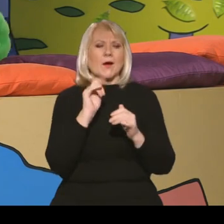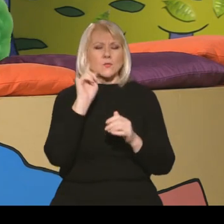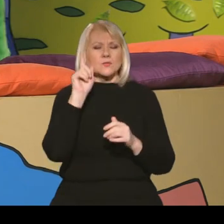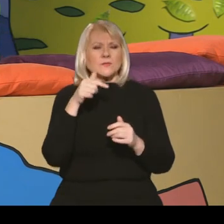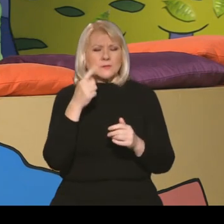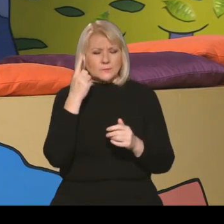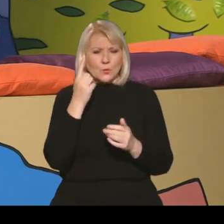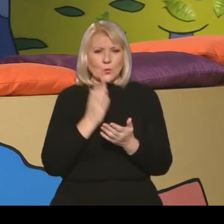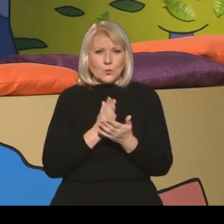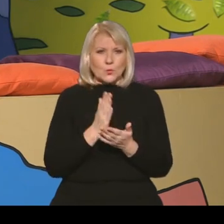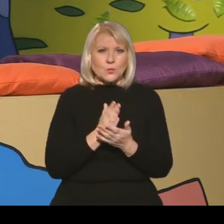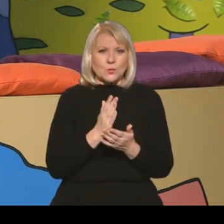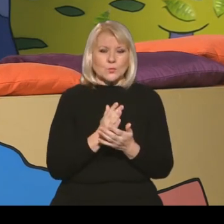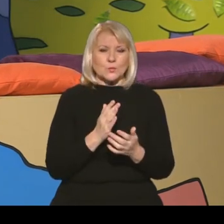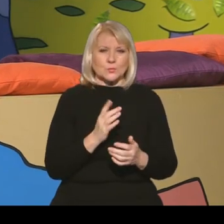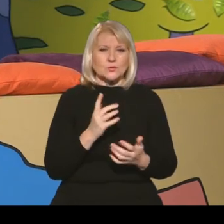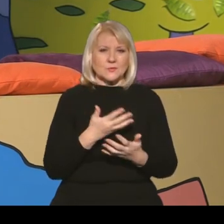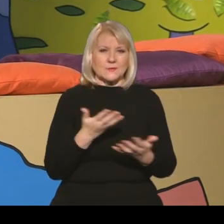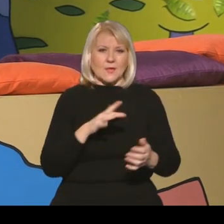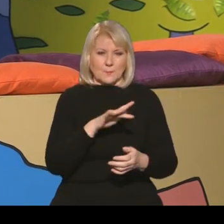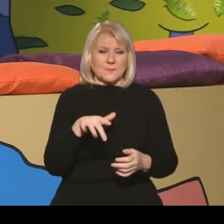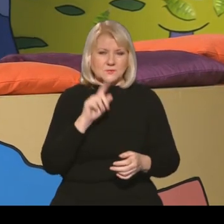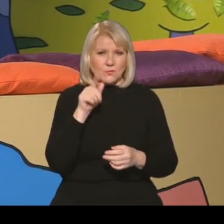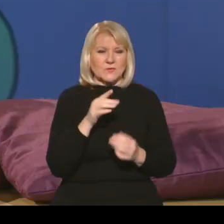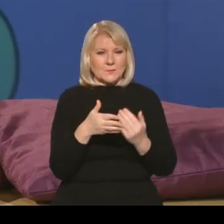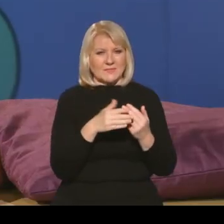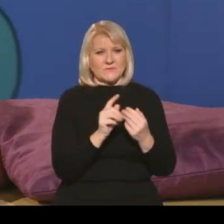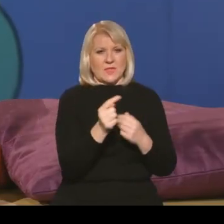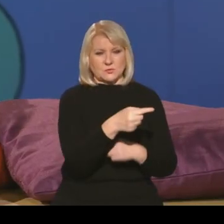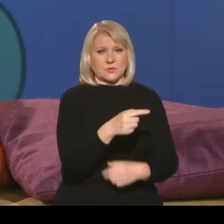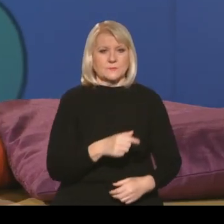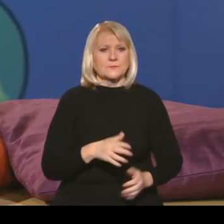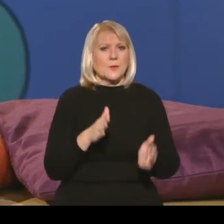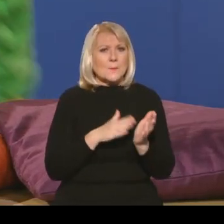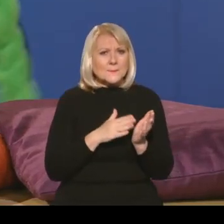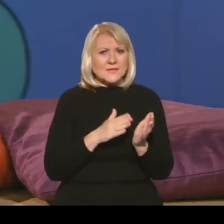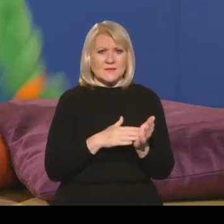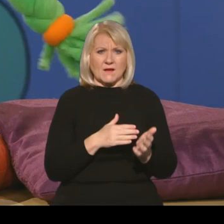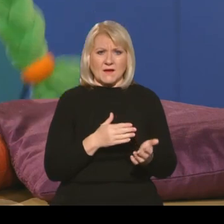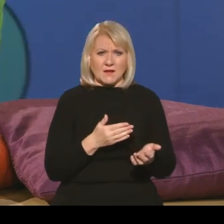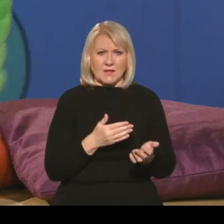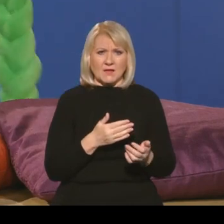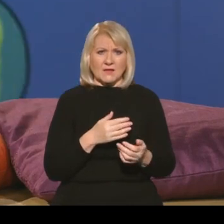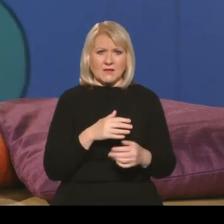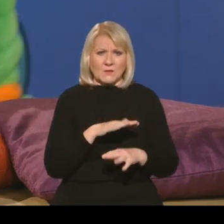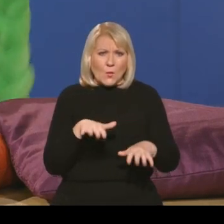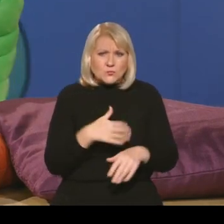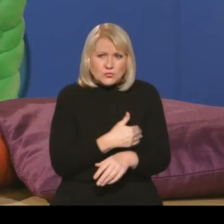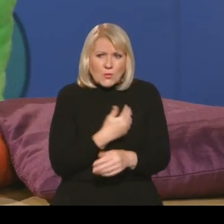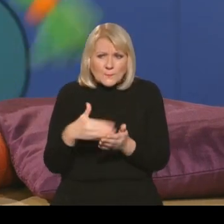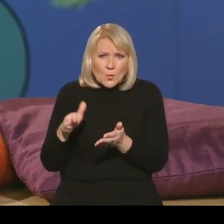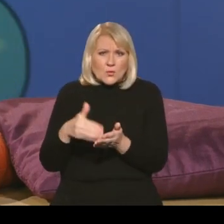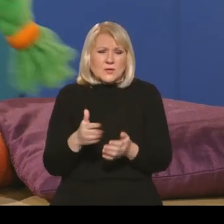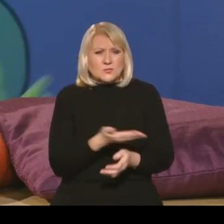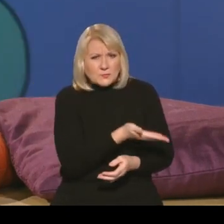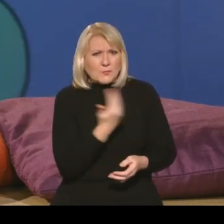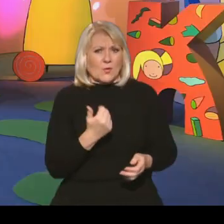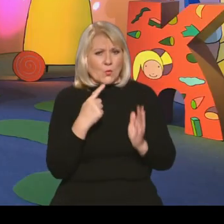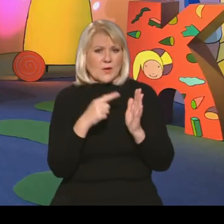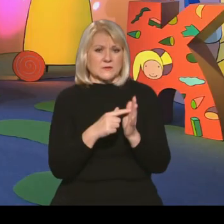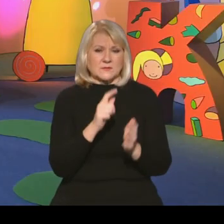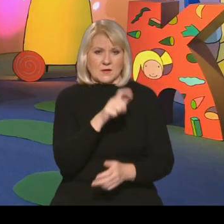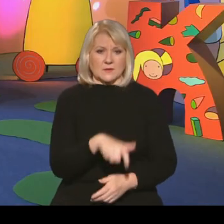vím. Už vím, kde je. Za dveřmi. Michale, kouzelná školka pokračuje. Ukaž se